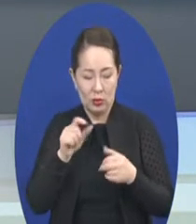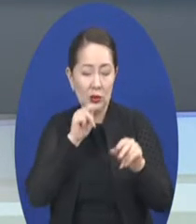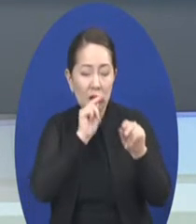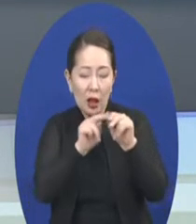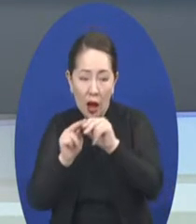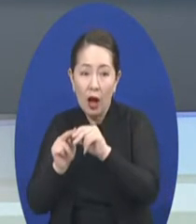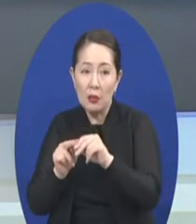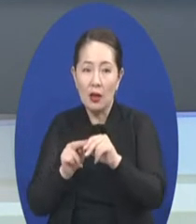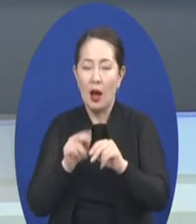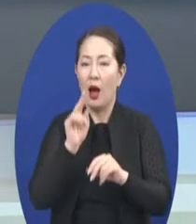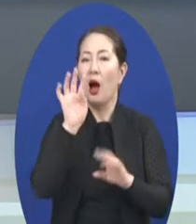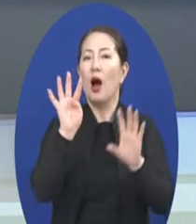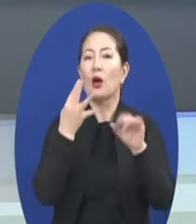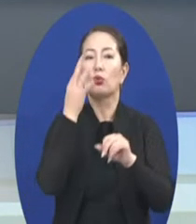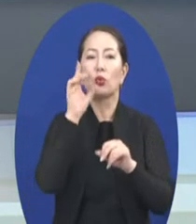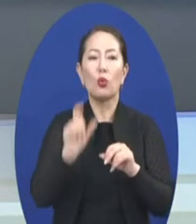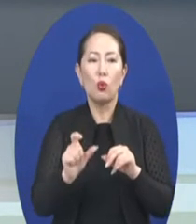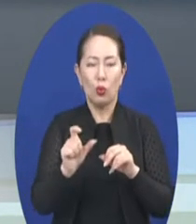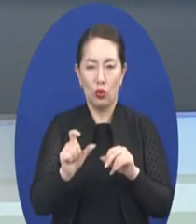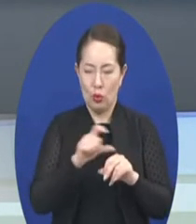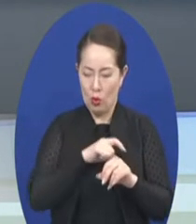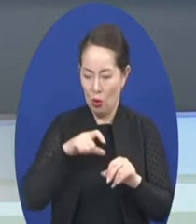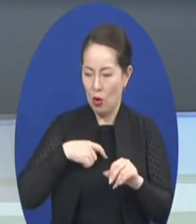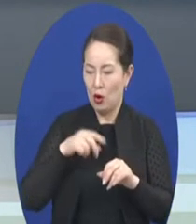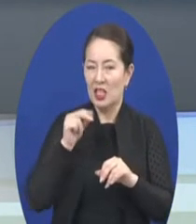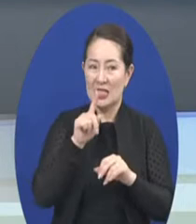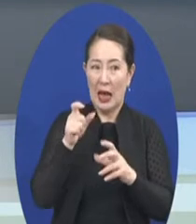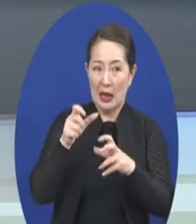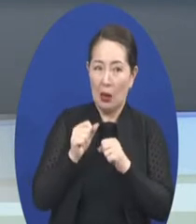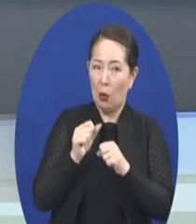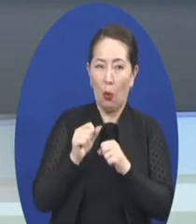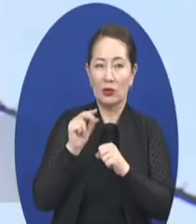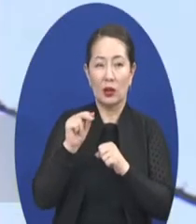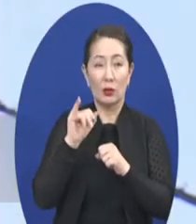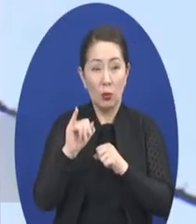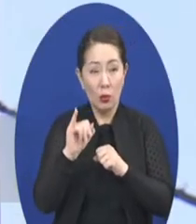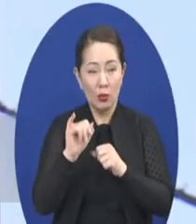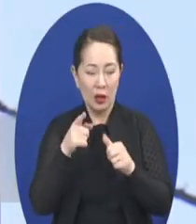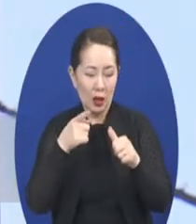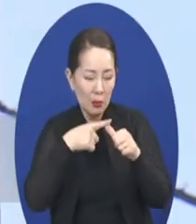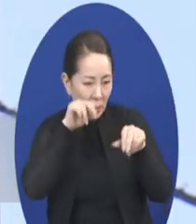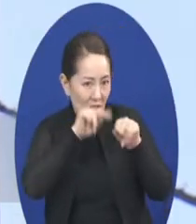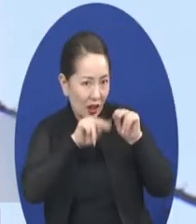чанаргүй зээлдэгчтэй холбоотой асуудал хууль хяналтын байгуулгаар шалгагдаж байгаа юм байна.